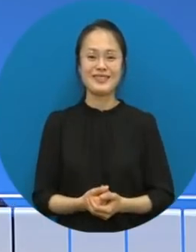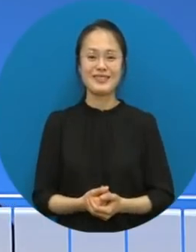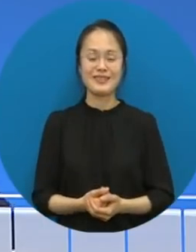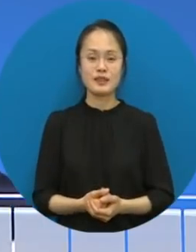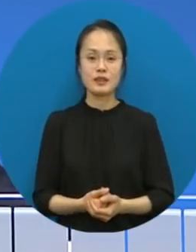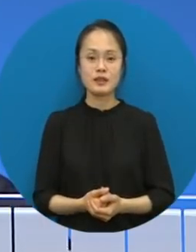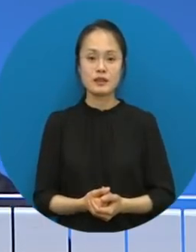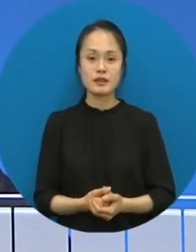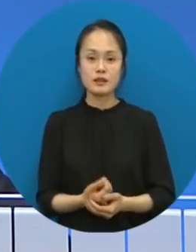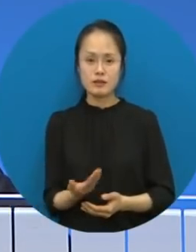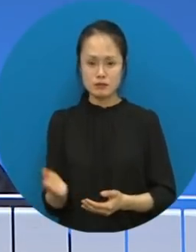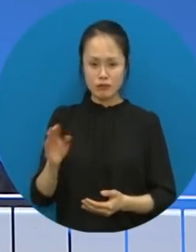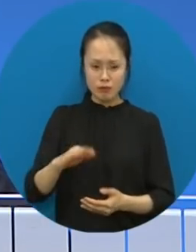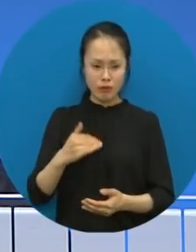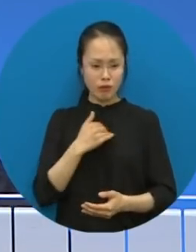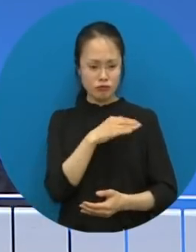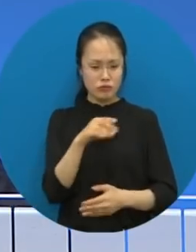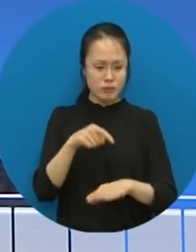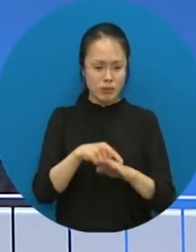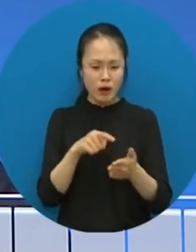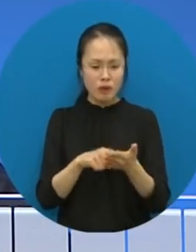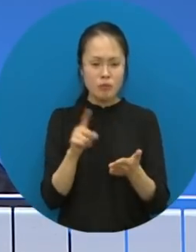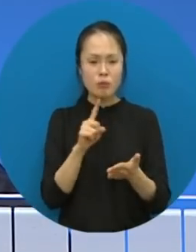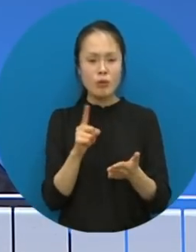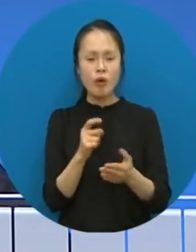그러나 저희는 막막했습니다.